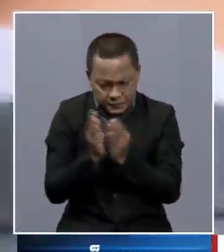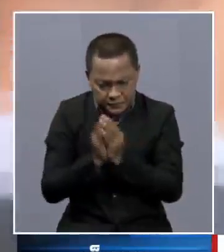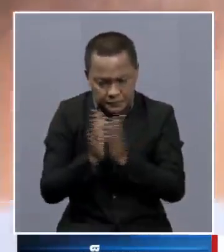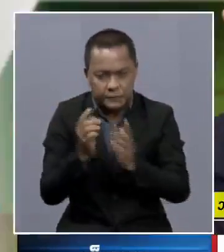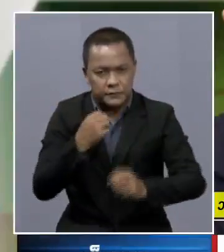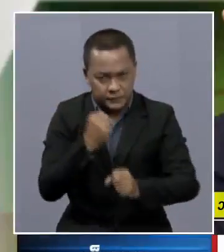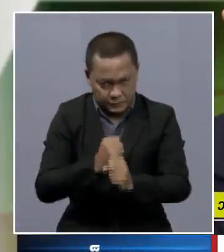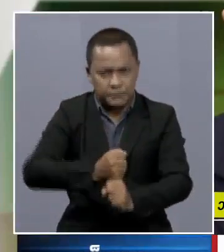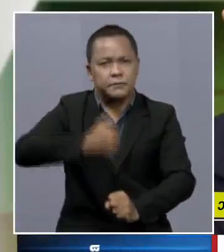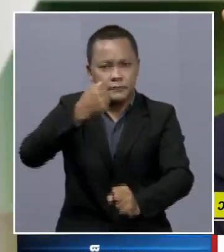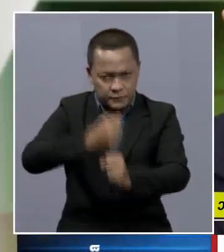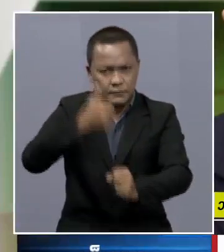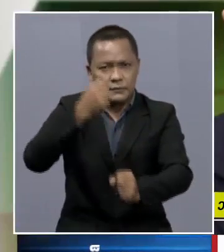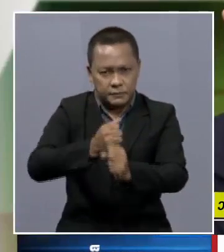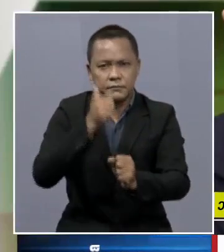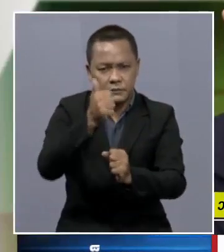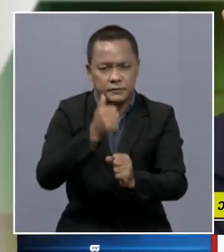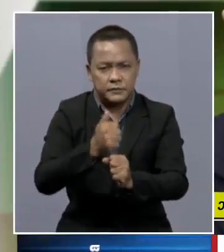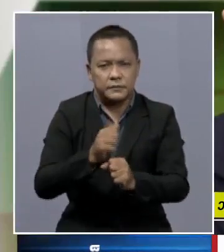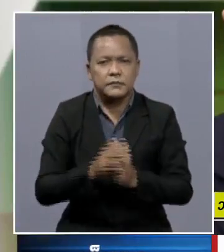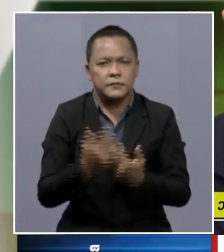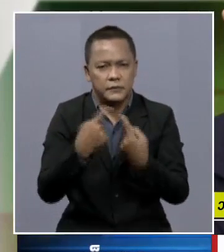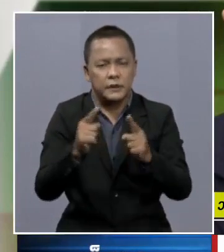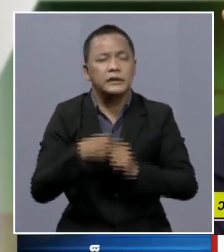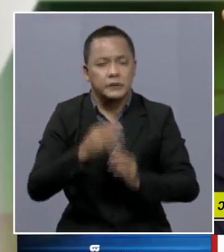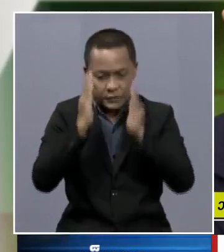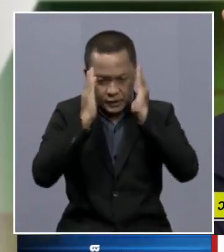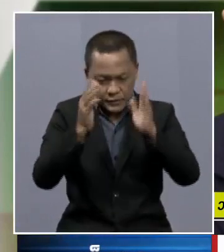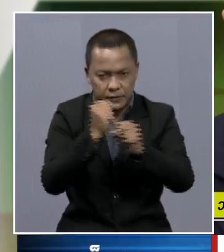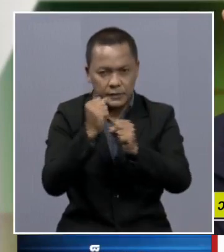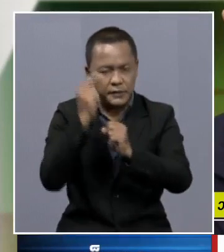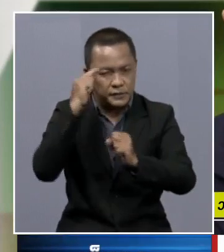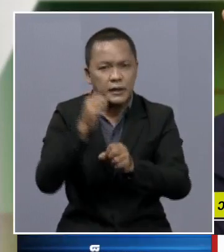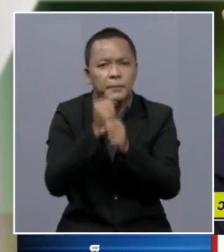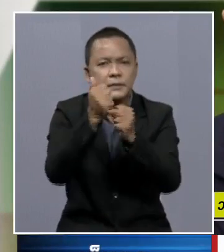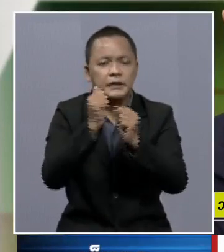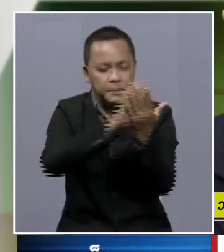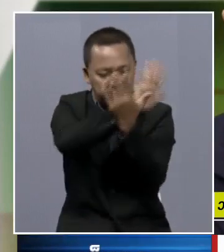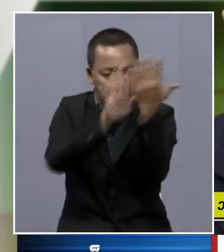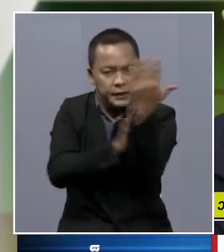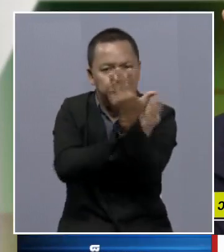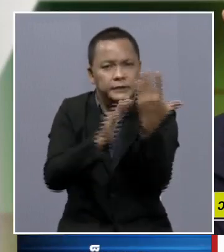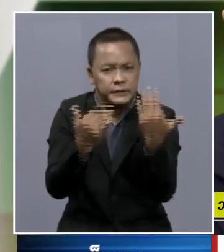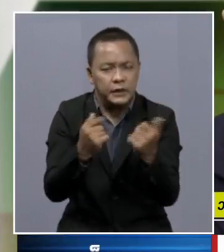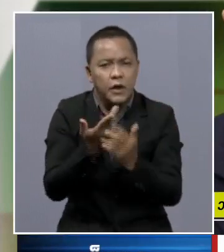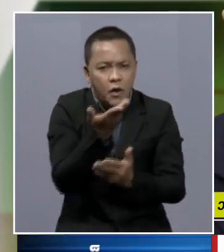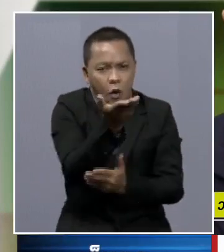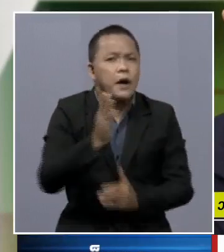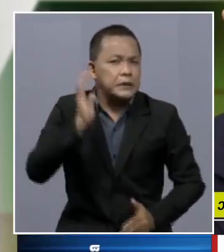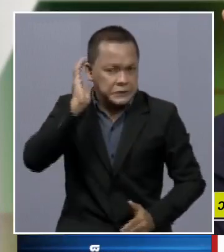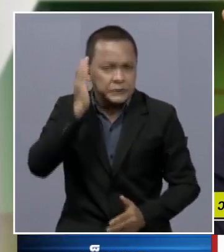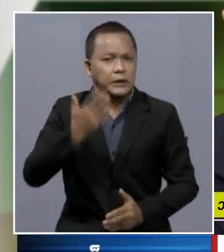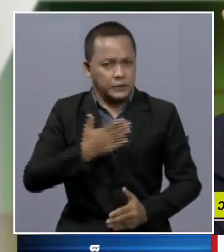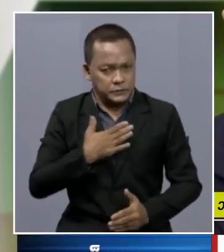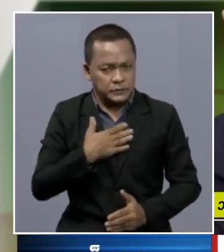้ผมทําได้และทําได้ดีกวาใครในความตั้งใจดวยความปรัฒนาดีต่อประเทศนี้ขอใหเชอผมสัก